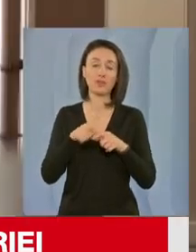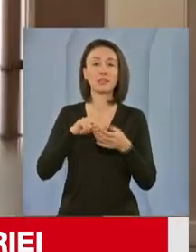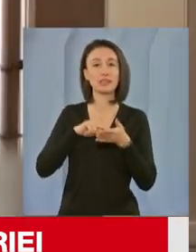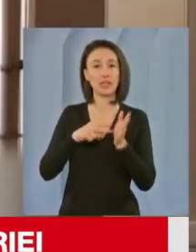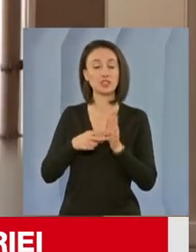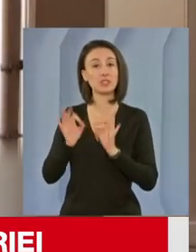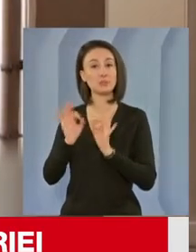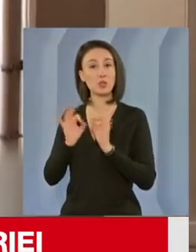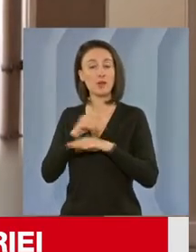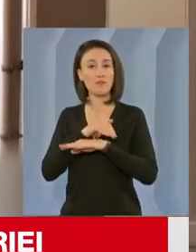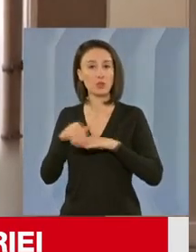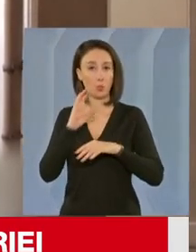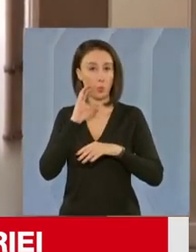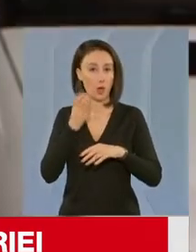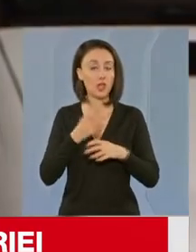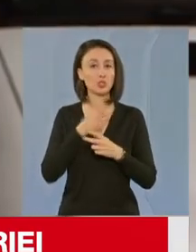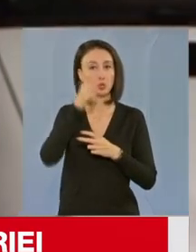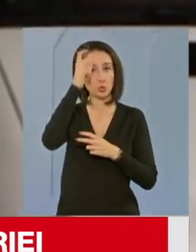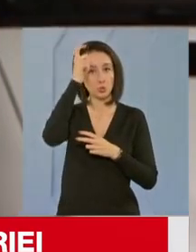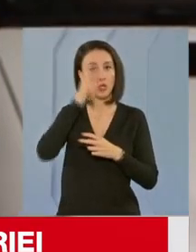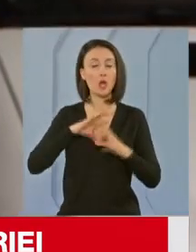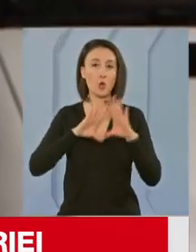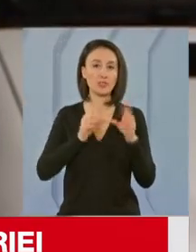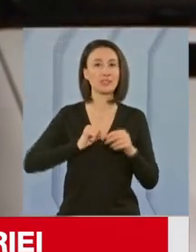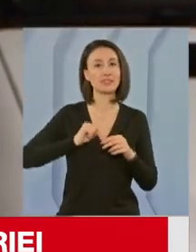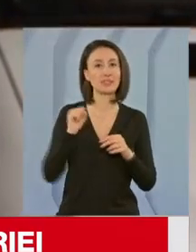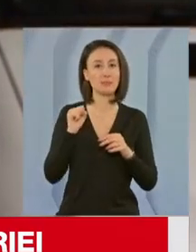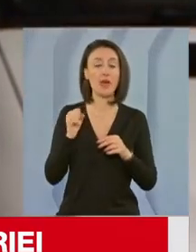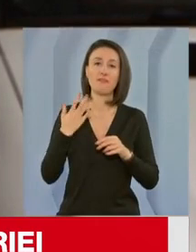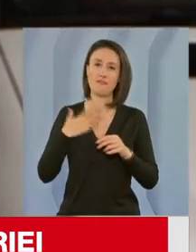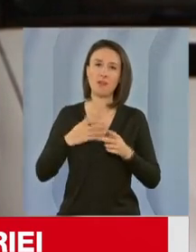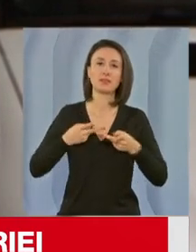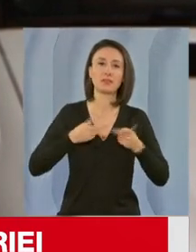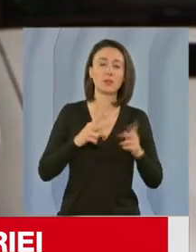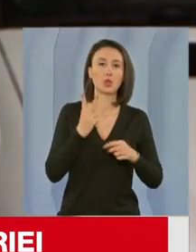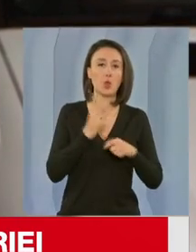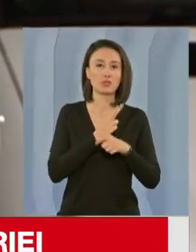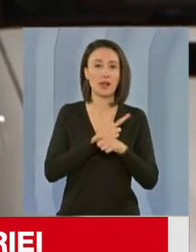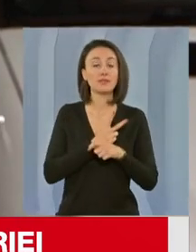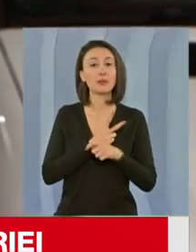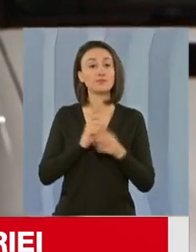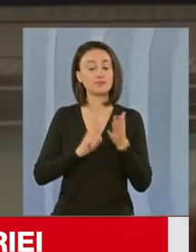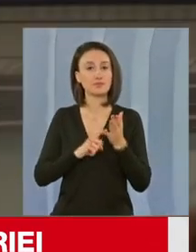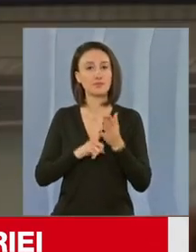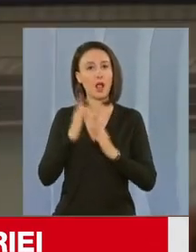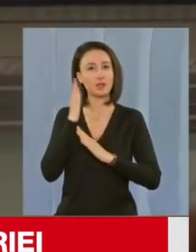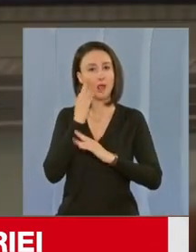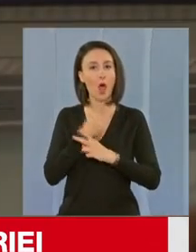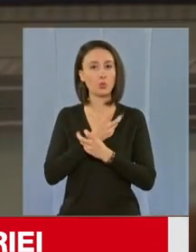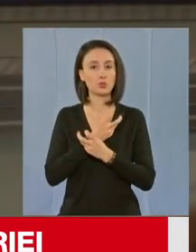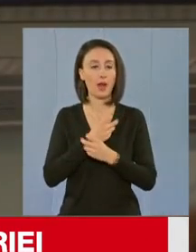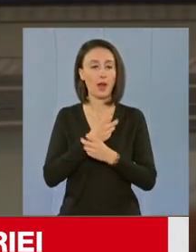în special la frontierele bulgaro-turcă și româno-sârbă. În plus, Karner vrea să trimită celor două state solicitanții de azil din Austria.